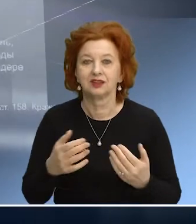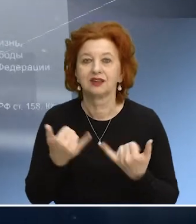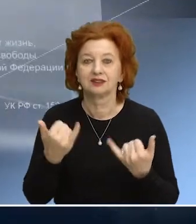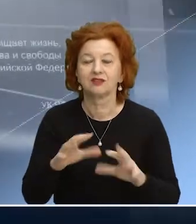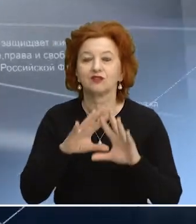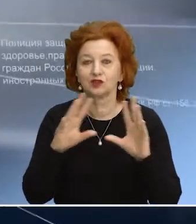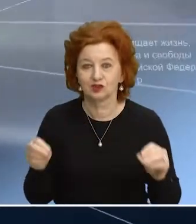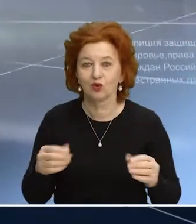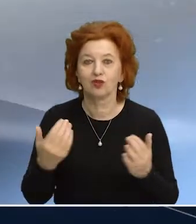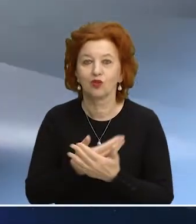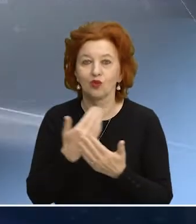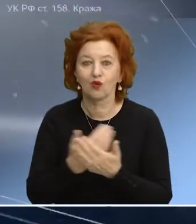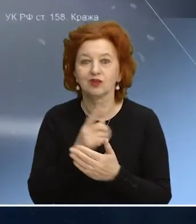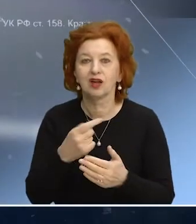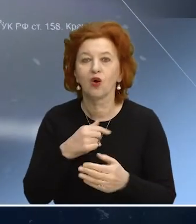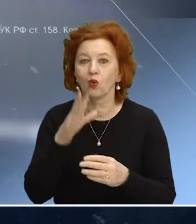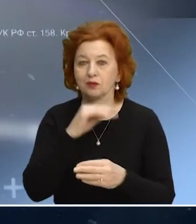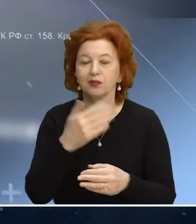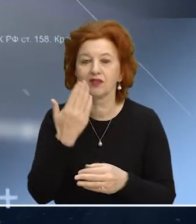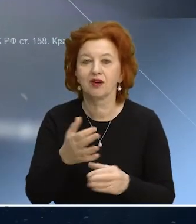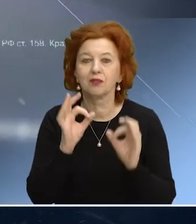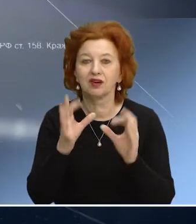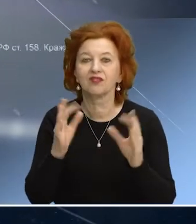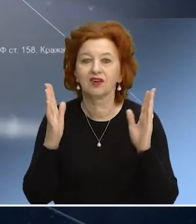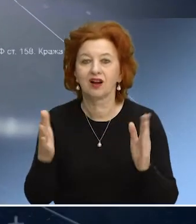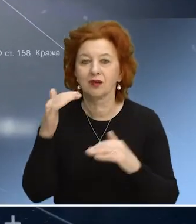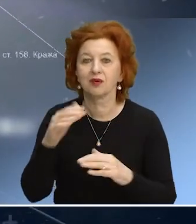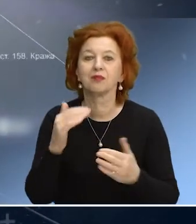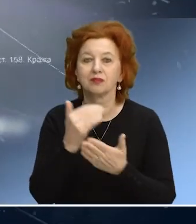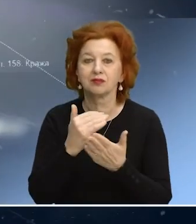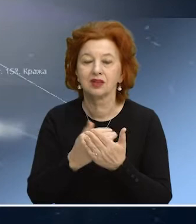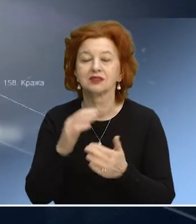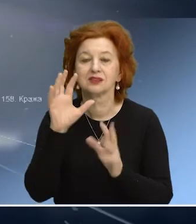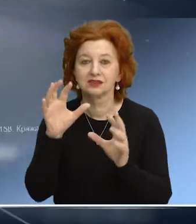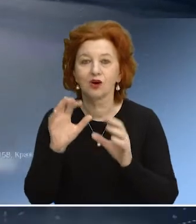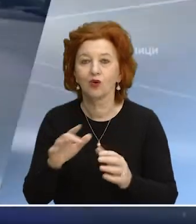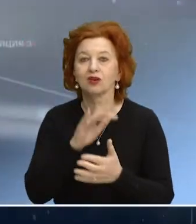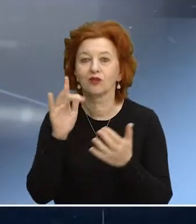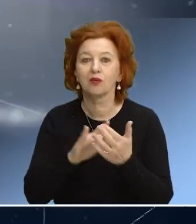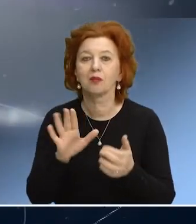ваших семьях. А на сегодня это все новости, которые мы успели вам рассказать в рамках программы